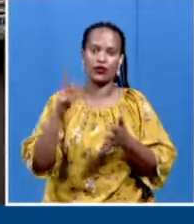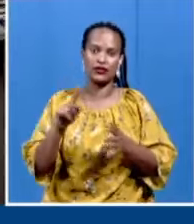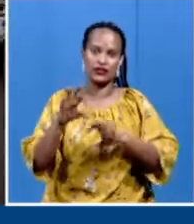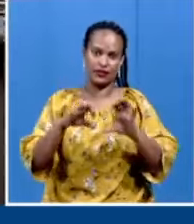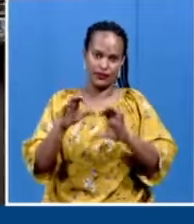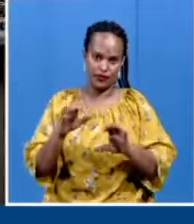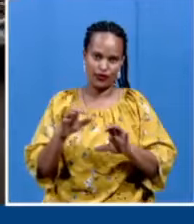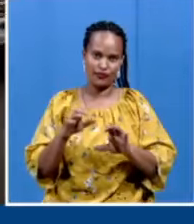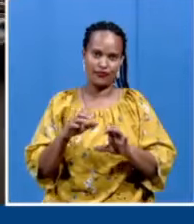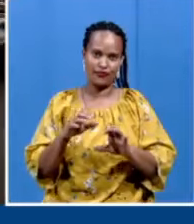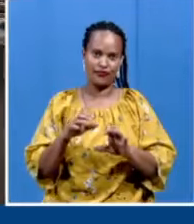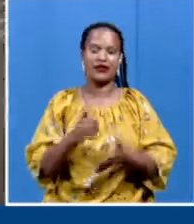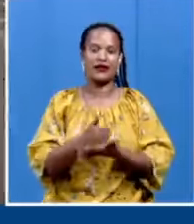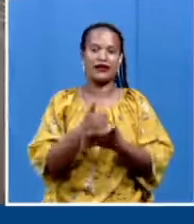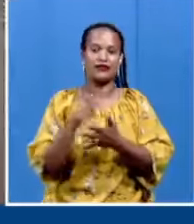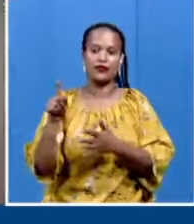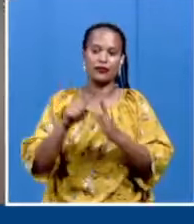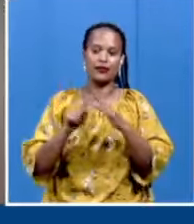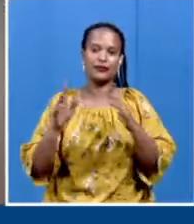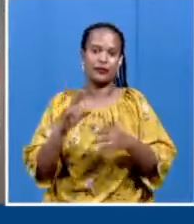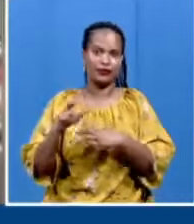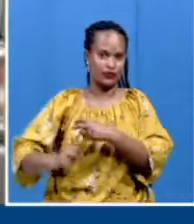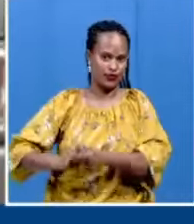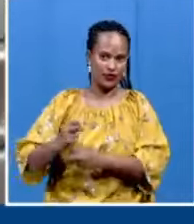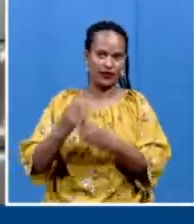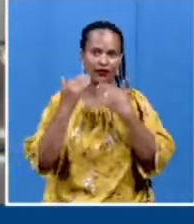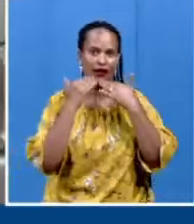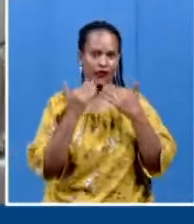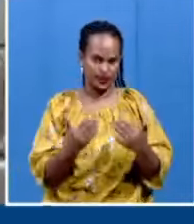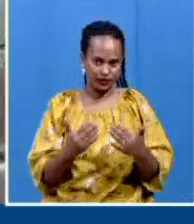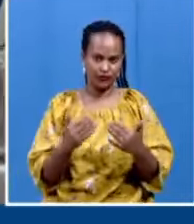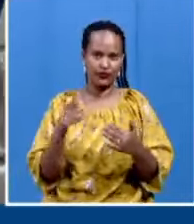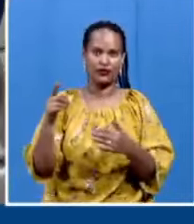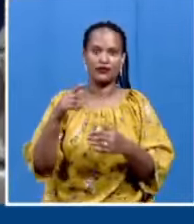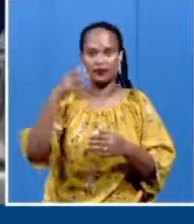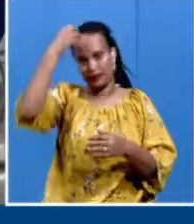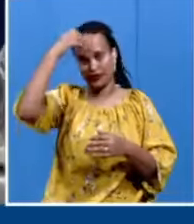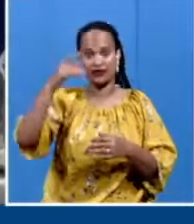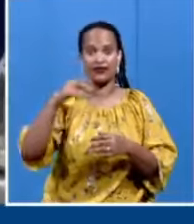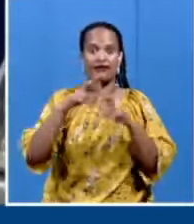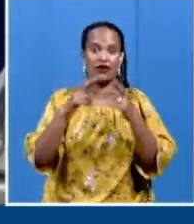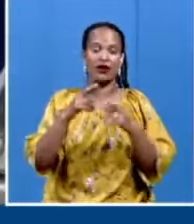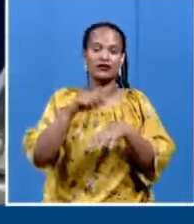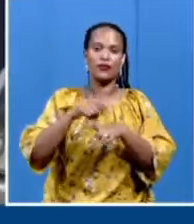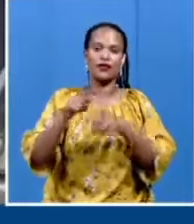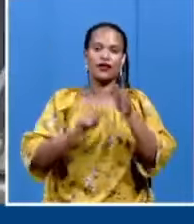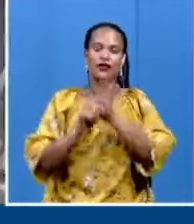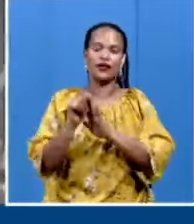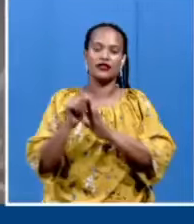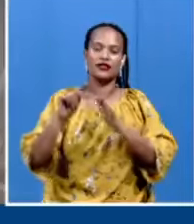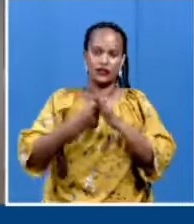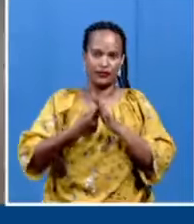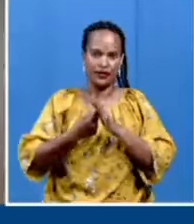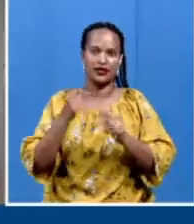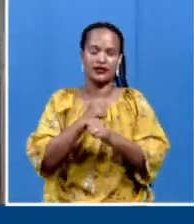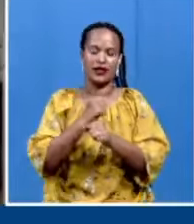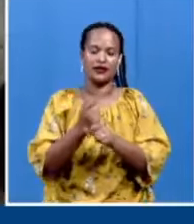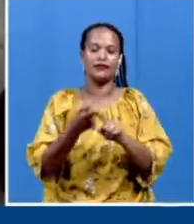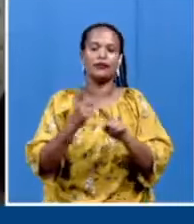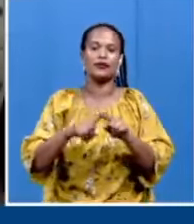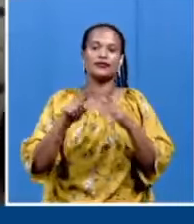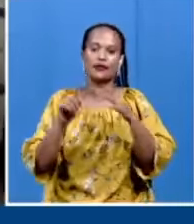ንዝገበረሎም ዘይተሓለለ ደገፍ እቶም ተመዛበልቲ ወገናት ኣመስጊኖም። እቲ ብመንግስቲ ፌደራልን ግዜያዊ ምምሕዳር ትግራይን ዝተጀመረ ስራሕቲ